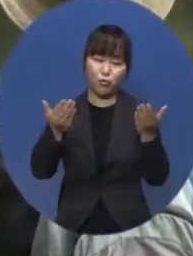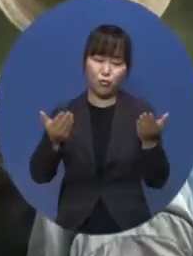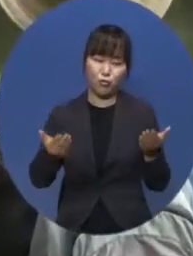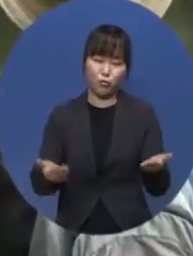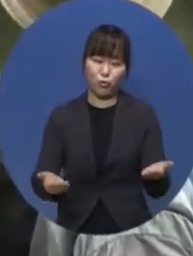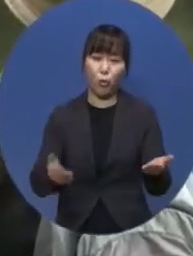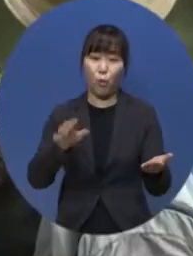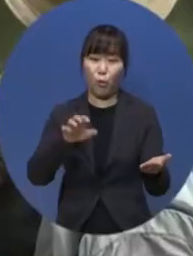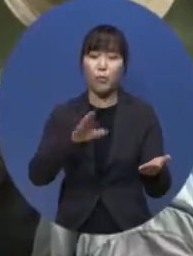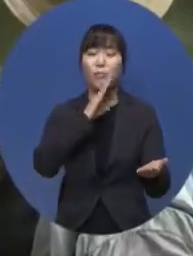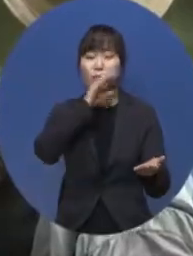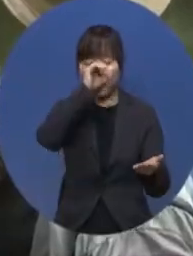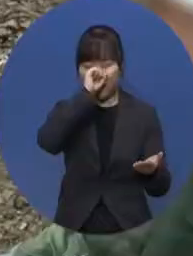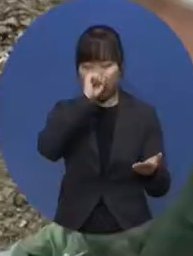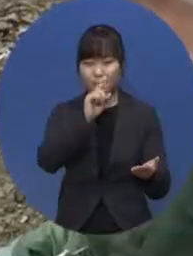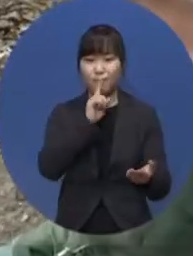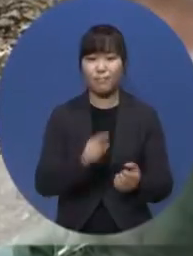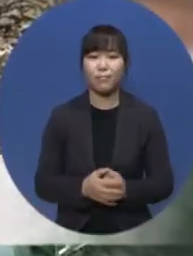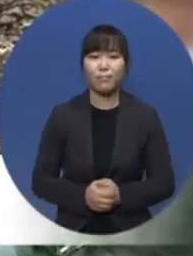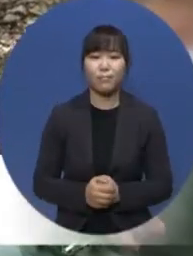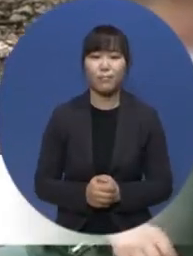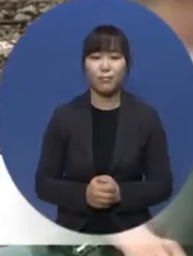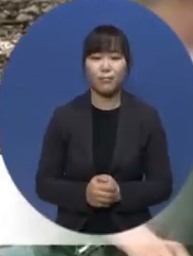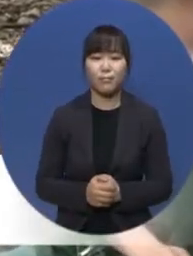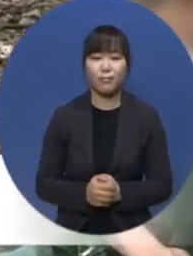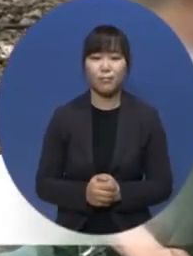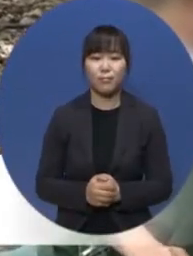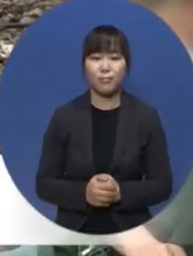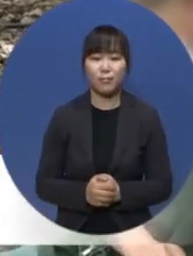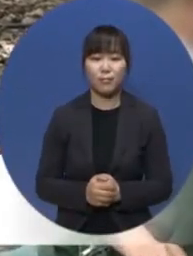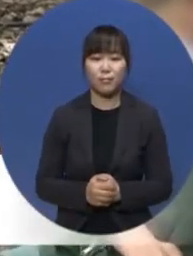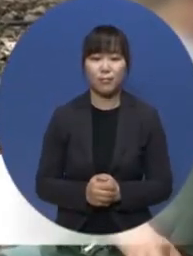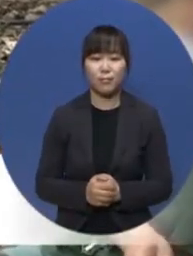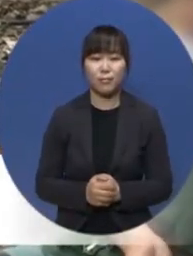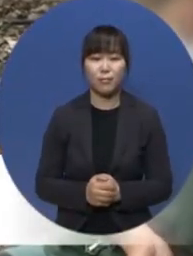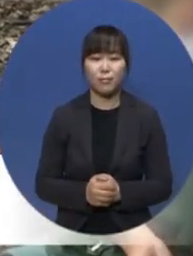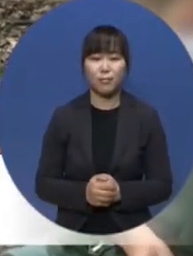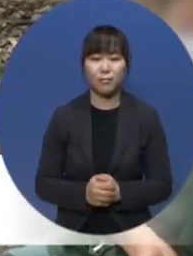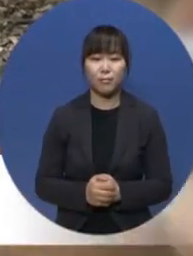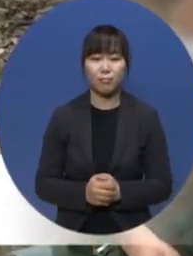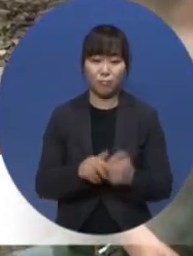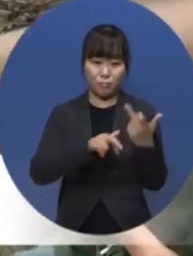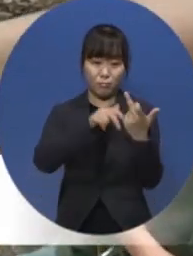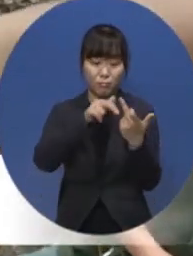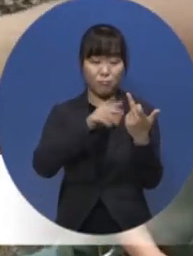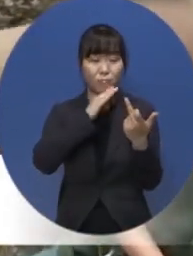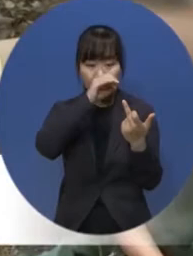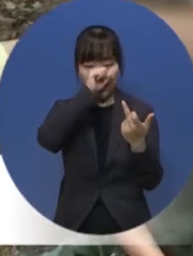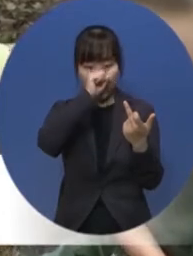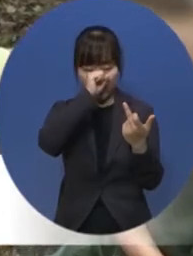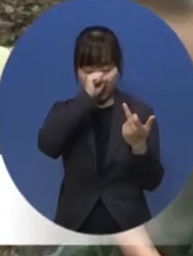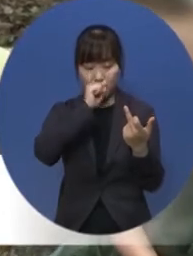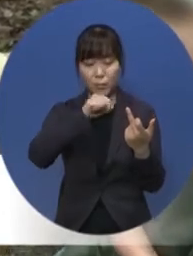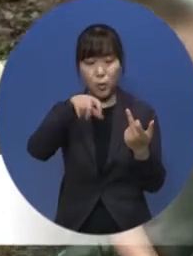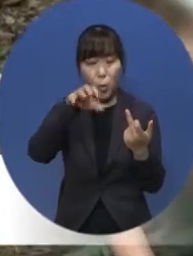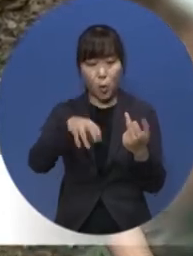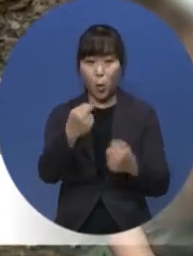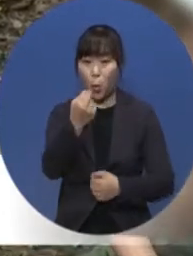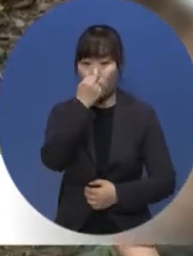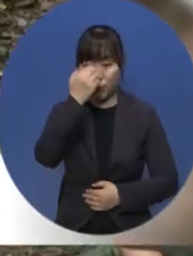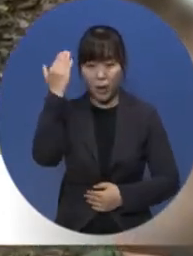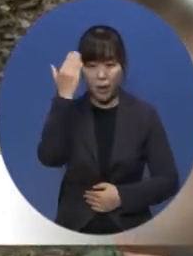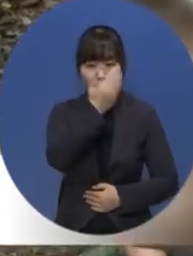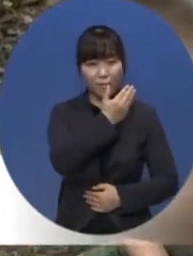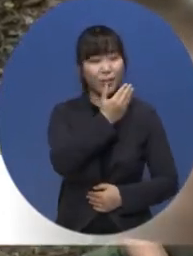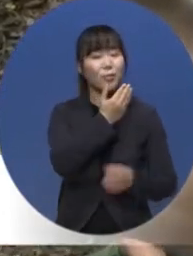휴양지로는 적합하다고 호평입니다. 이거 등산하는 게 굉장히 좋죠. 지금 여기 공기도